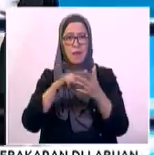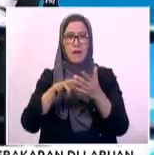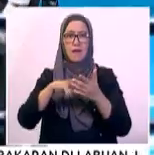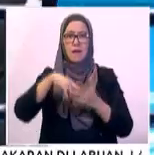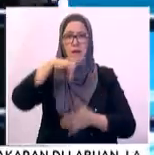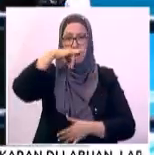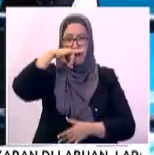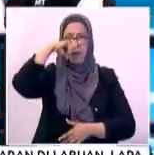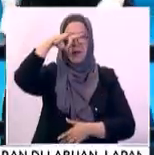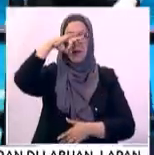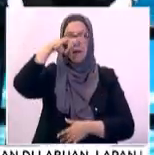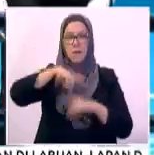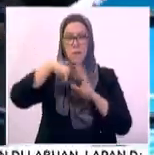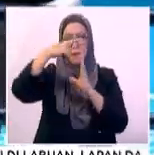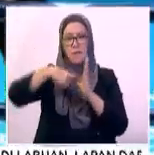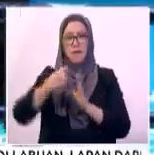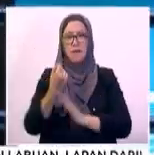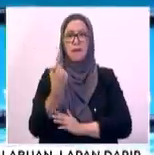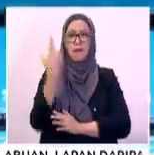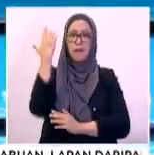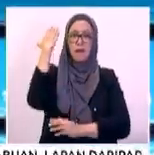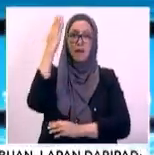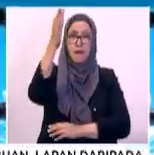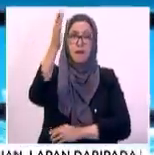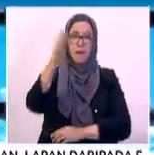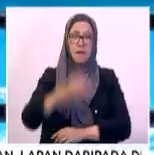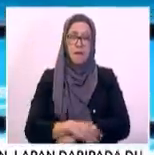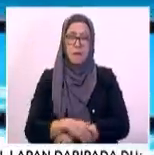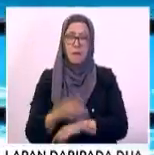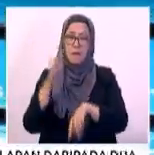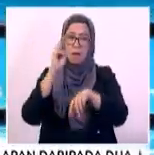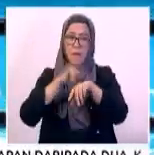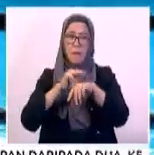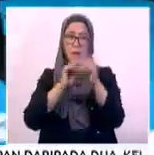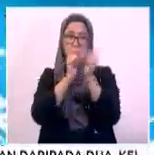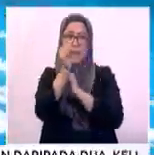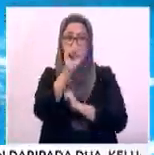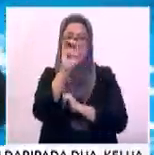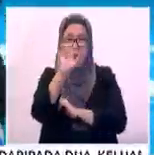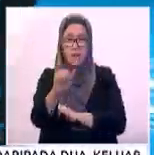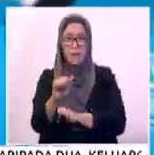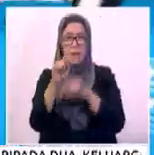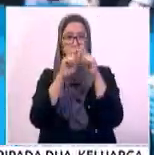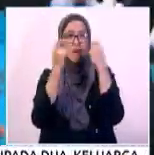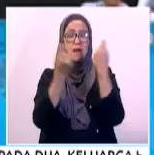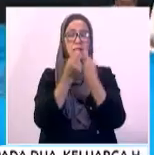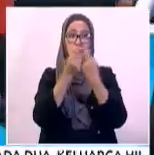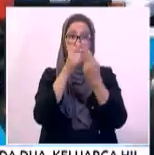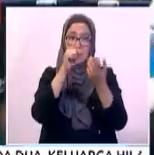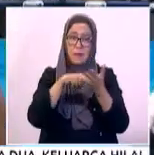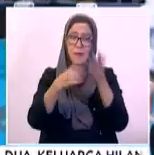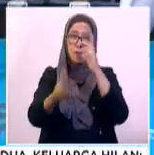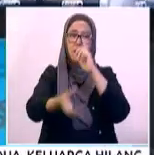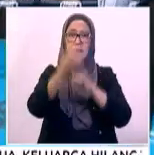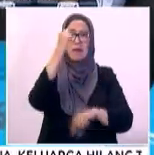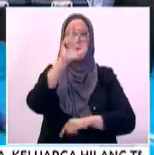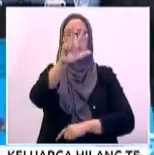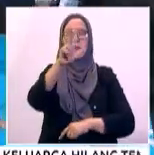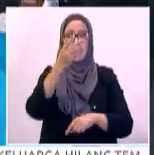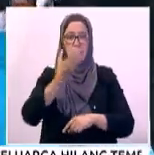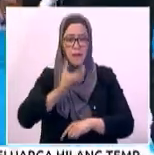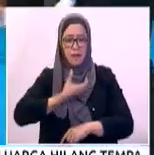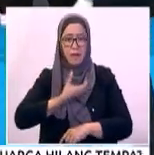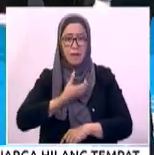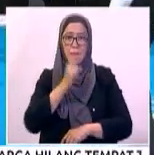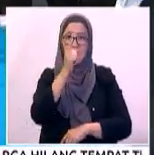Kazakhstan November depan. Pada temasya Sukan SEA Kuala Lumpur 2017, skuad tinju meraih 3 pingat masing-masing, 1 emas, 1 perak